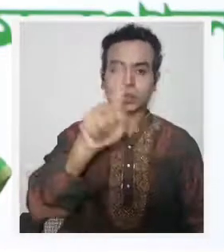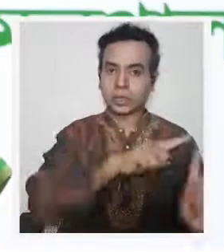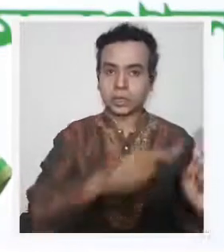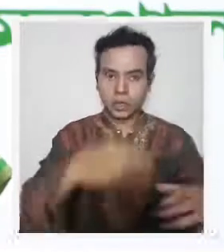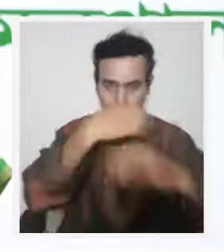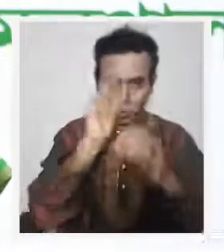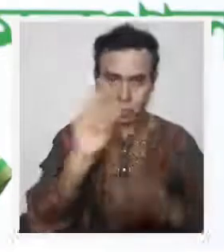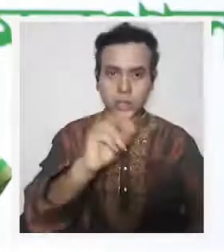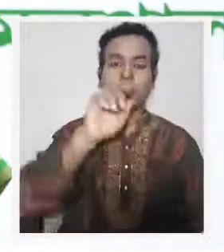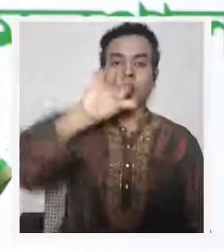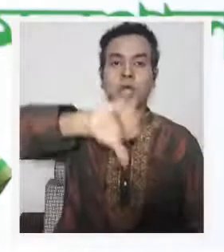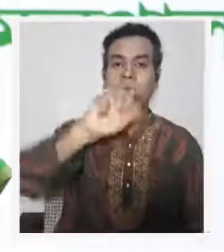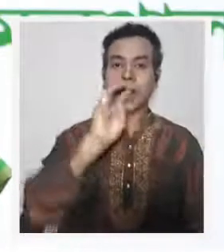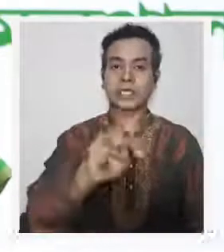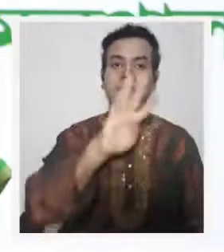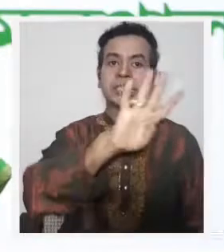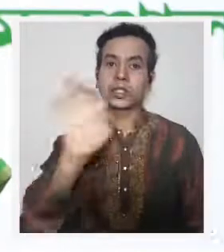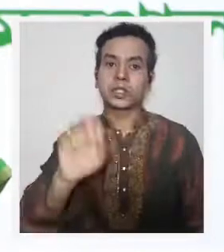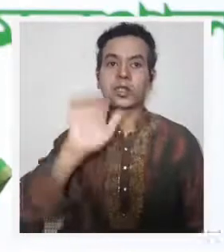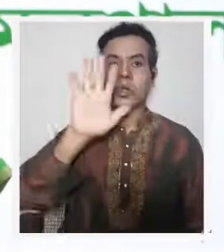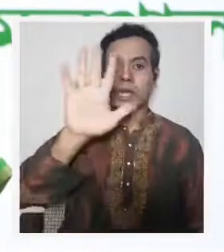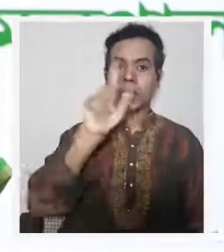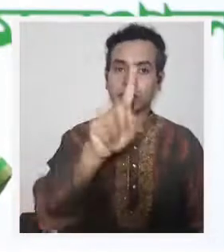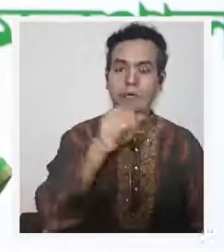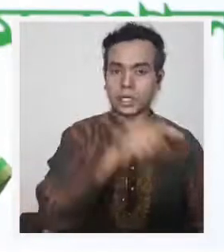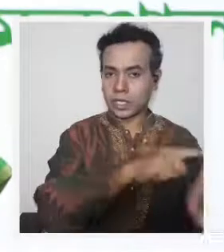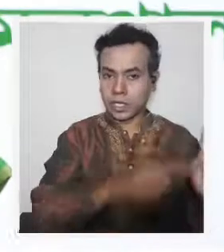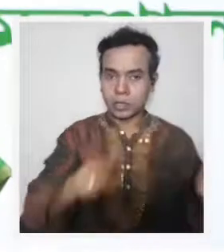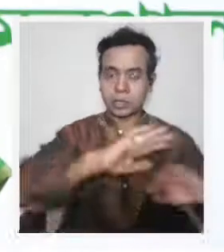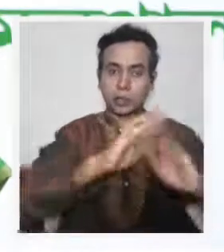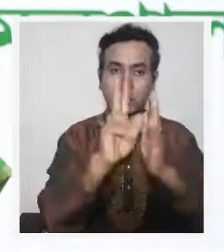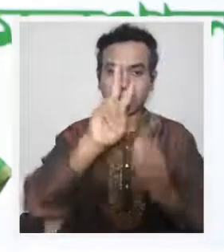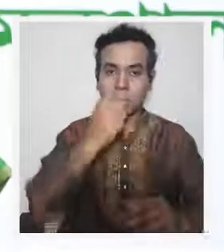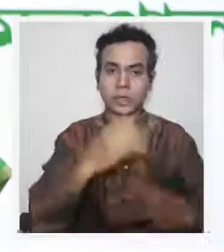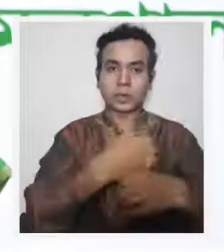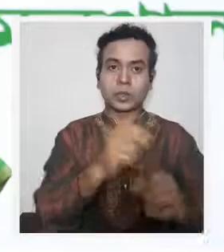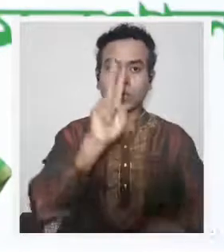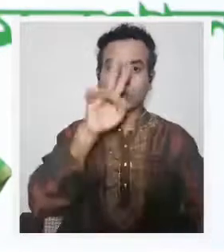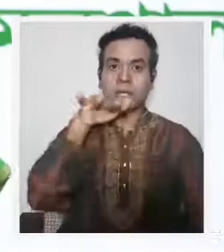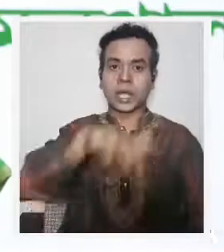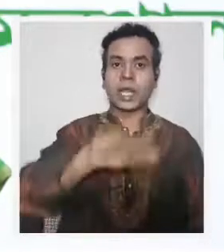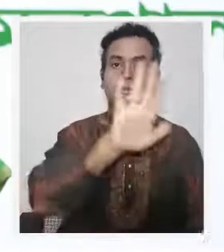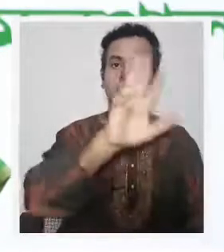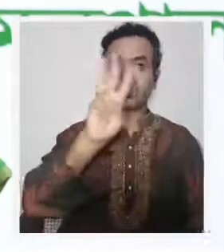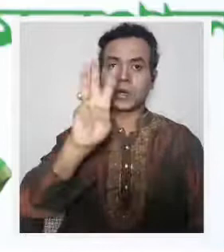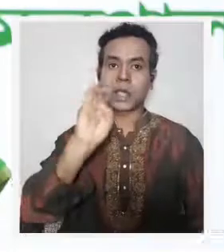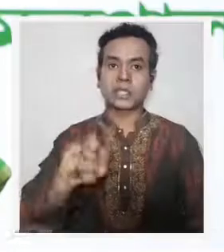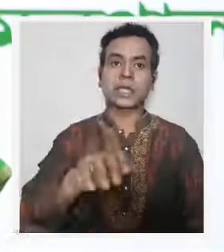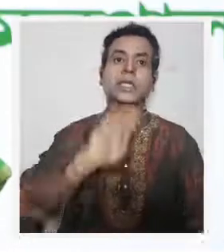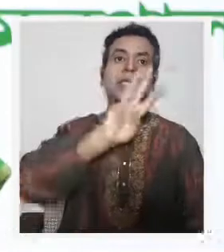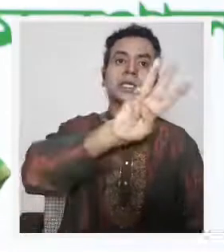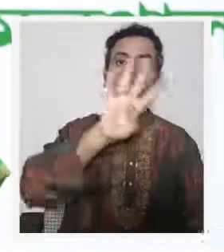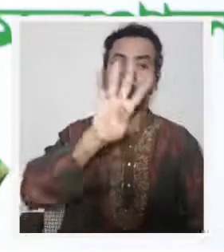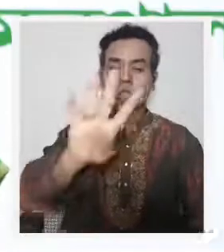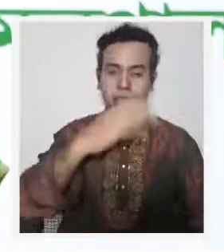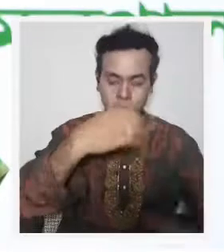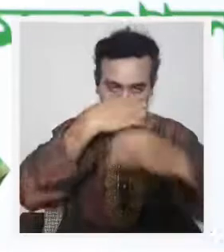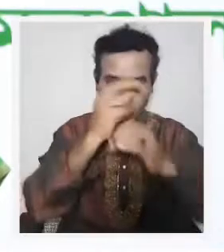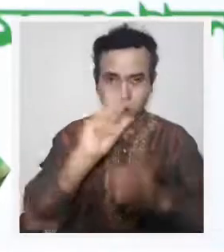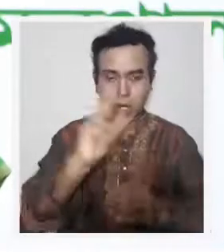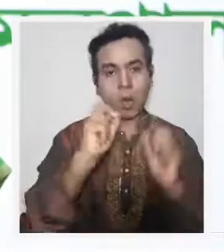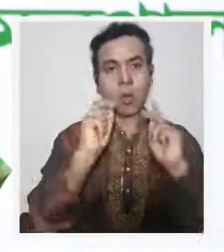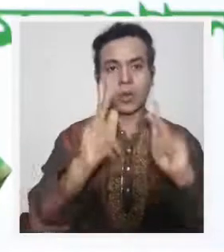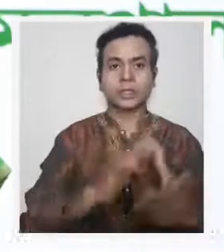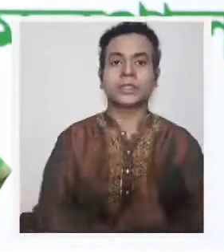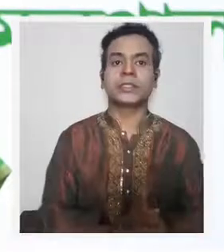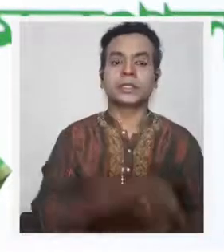নমুনা সংগৃহীত হয়েছে 11,541টি, পরীক্ষা হয়েছে 9,451টি, এ পর্যন্ত পরীক্ষা হয়েছে